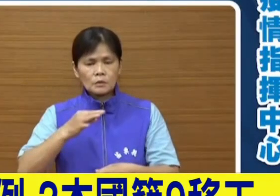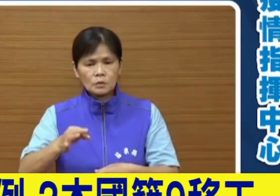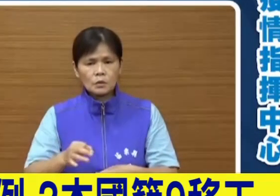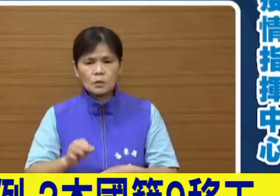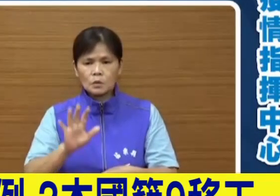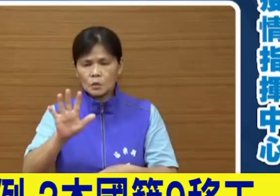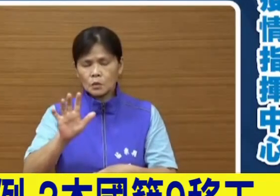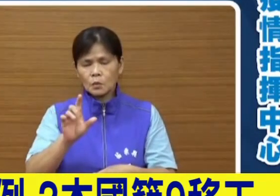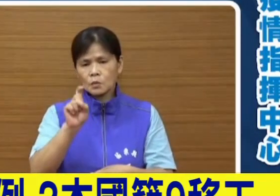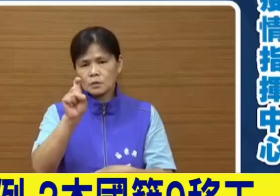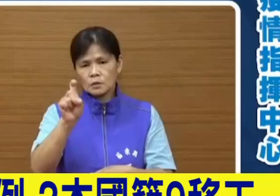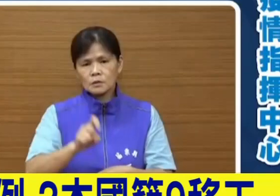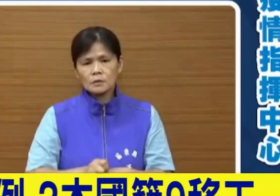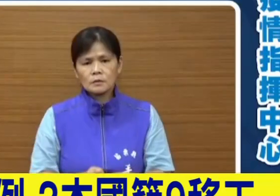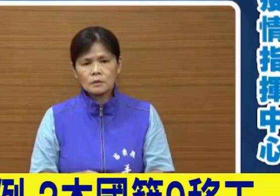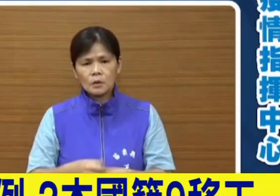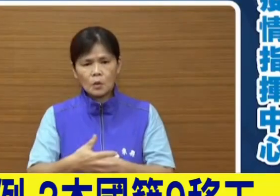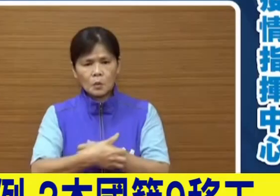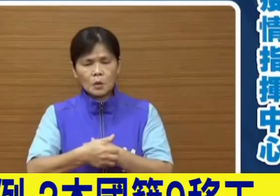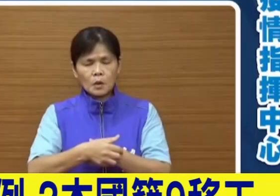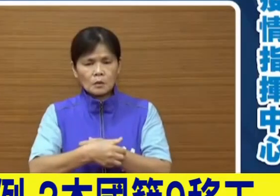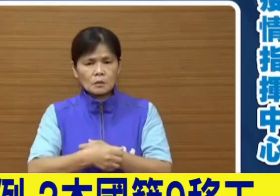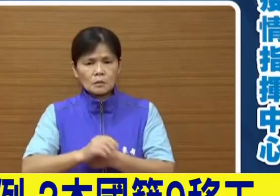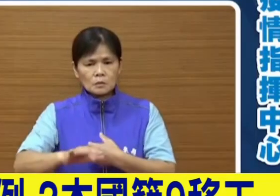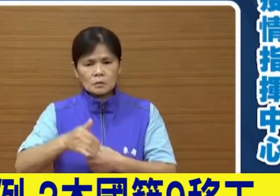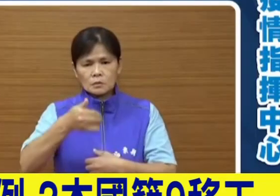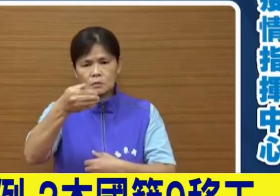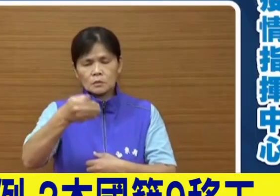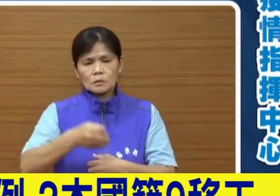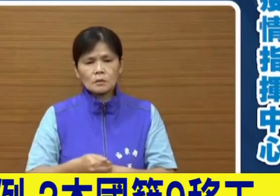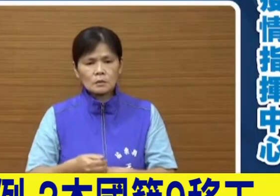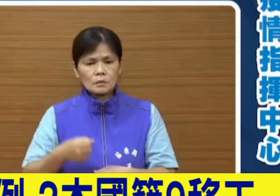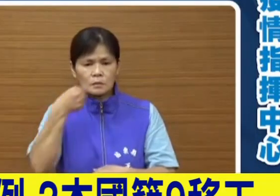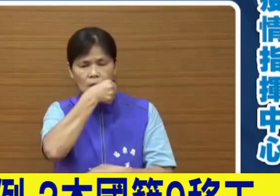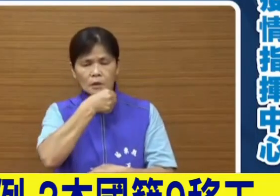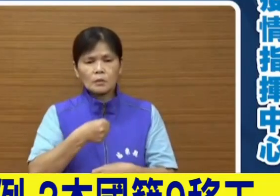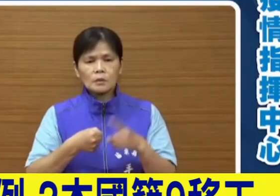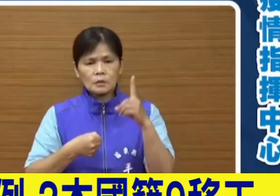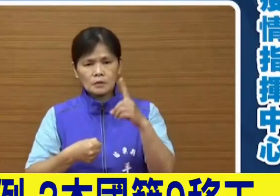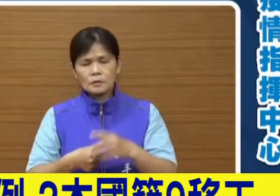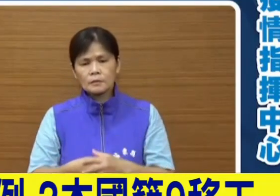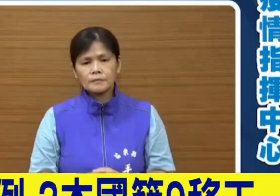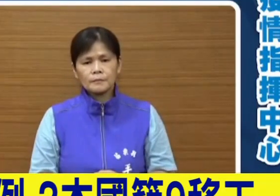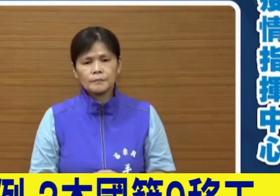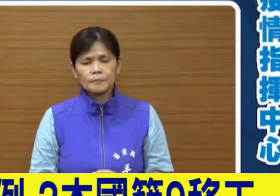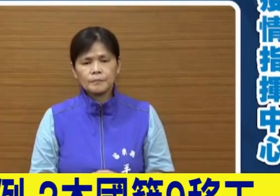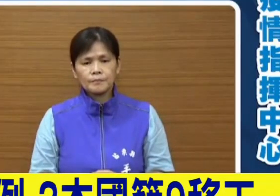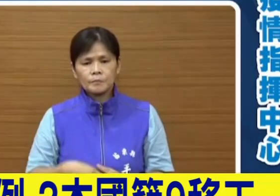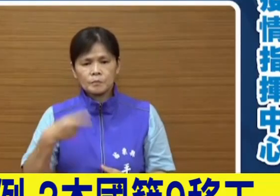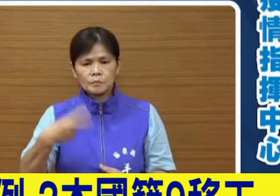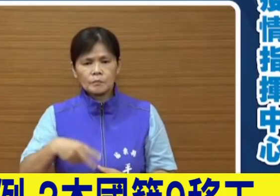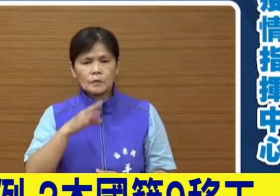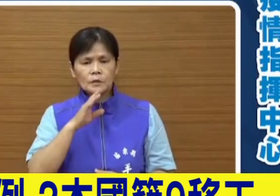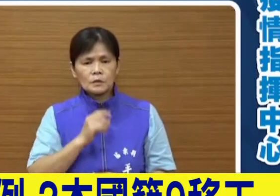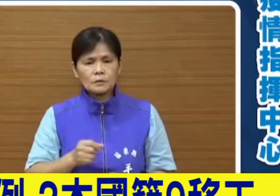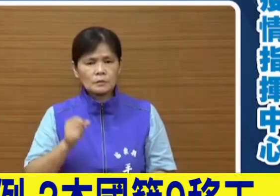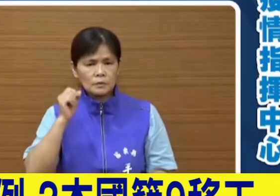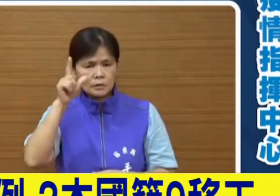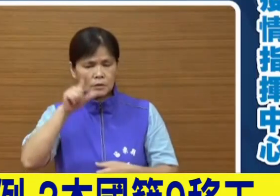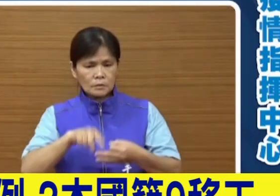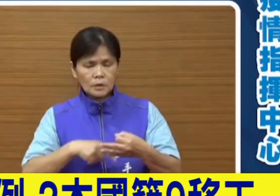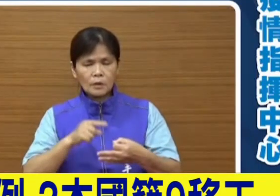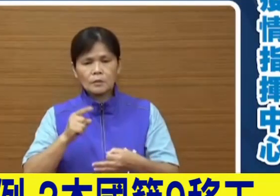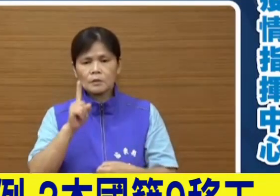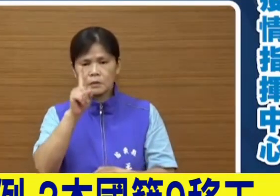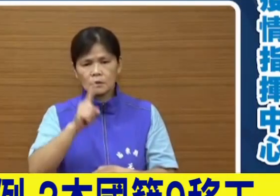有10例，外籍移工有9例，本国的是1例，再来是智邦科技有